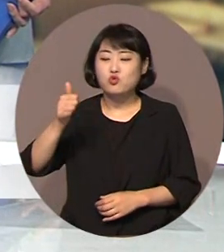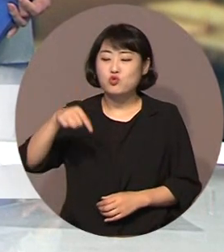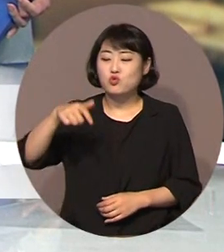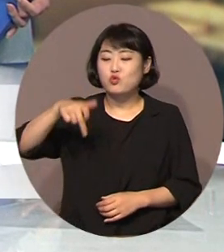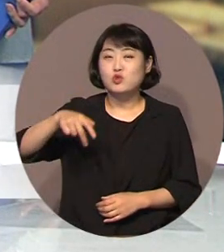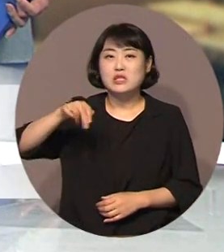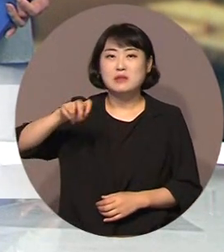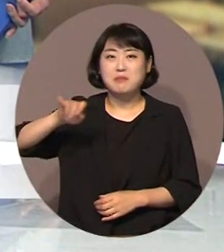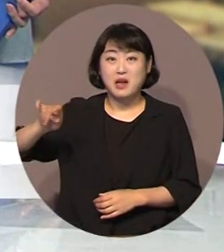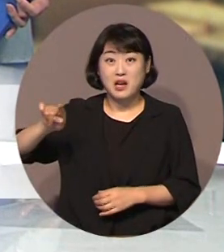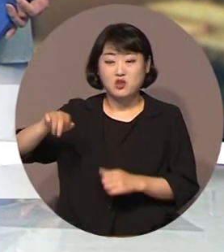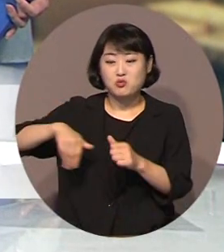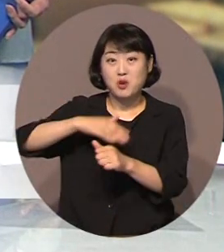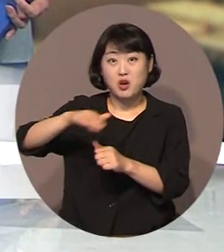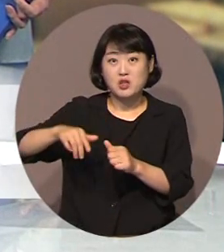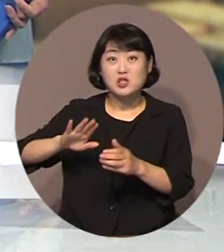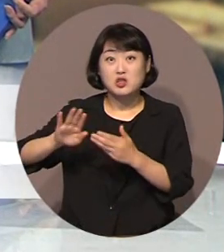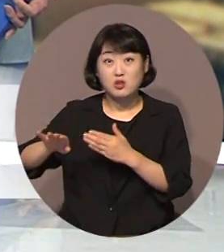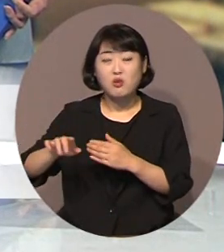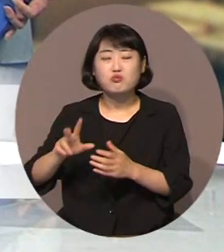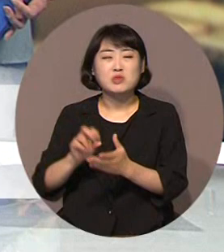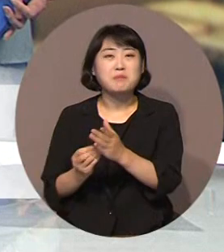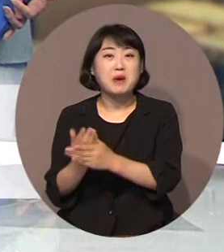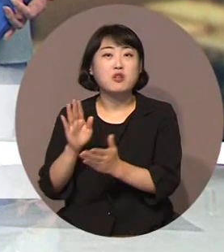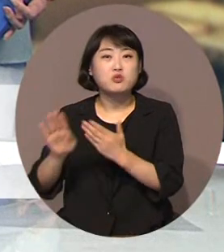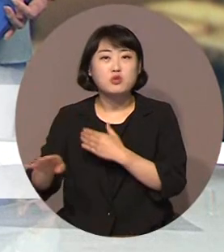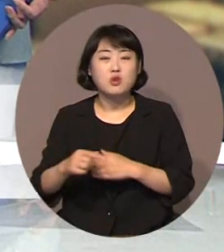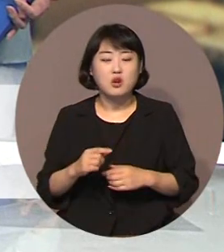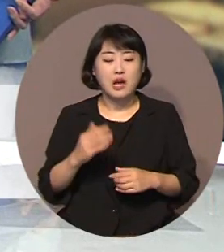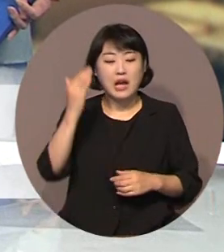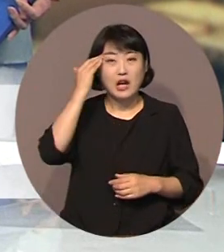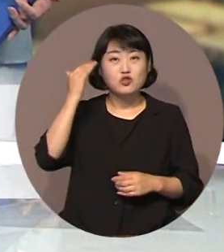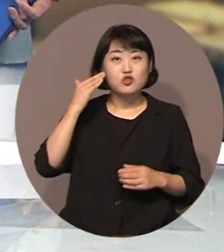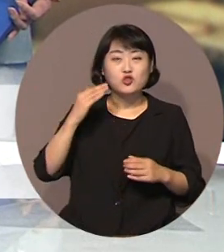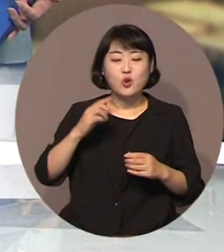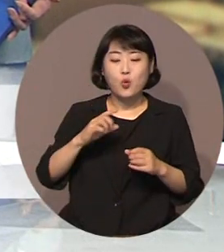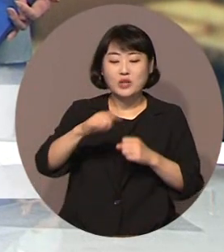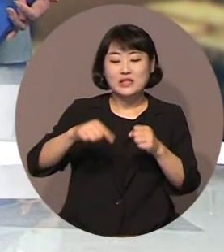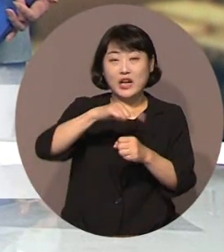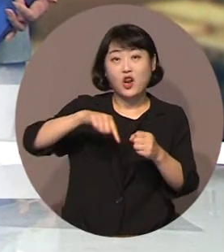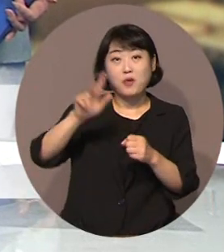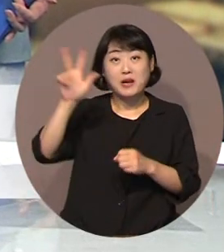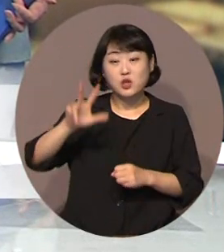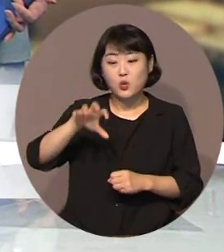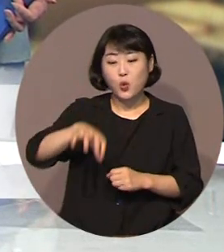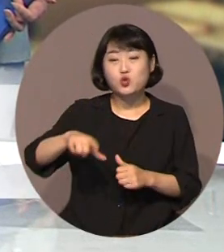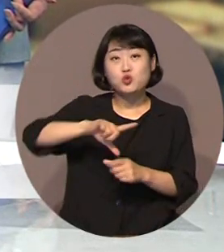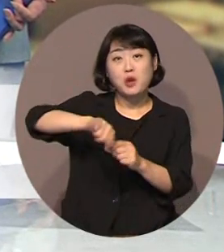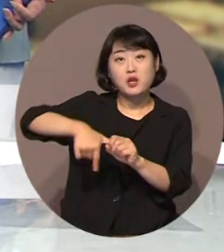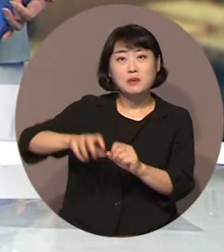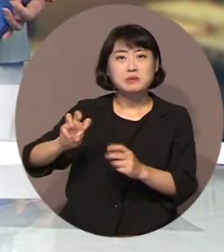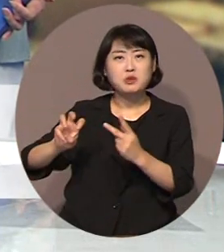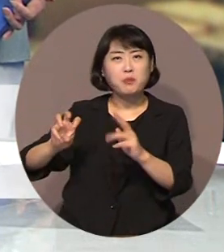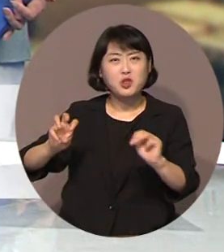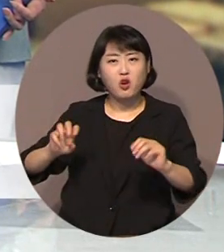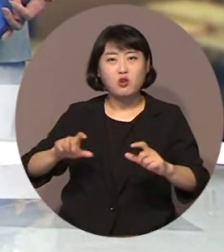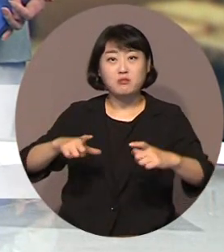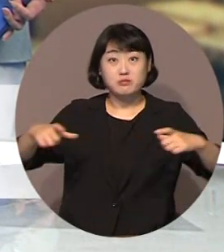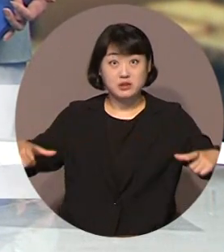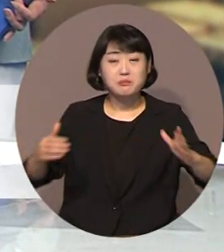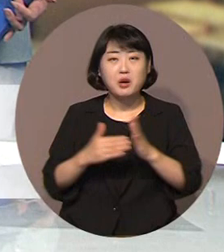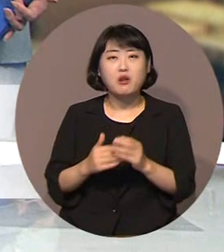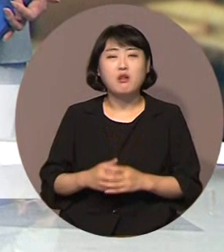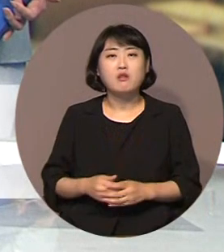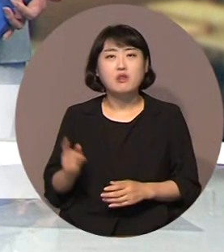반경 30km까지 방사능 비상구역을 확대했는데요. 그런데 대규모 원자력 발전소가 아닌 연구용